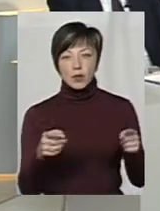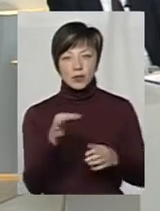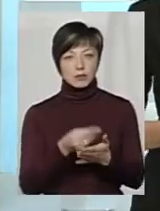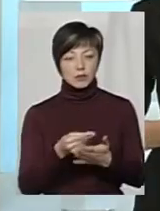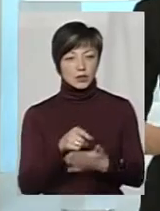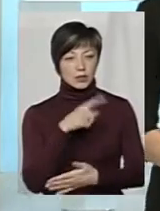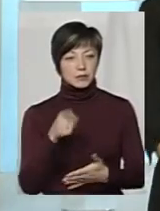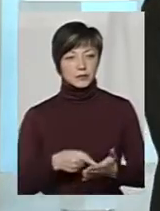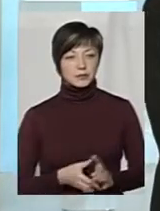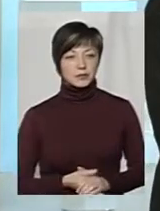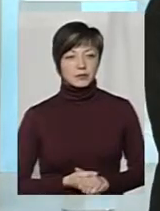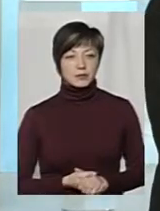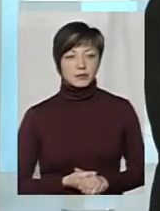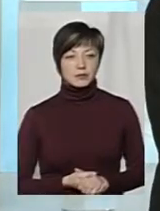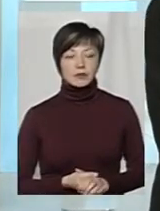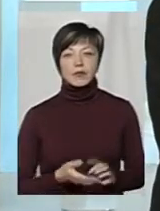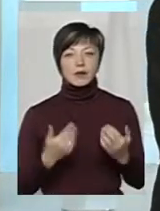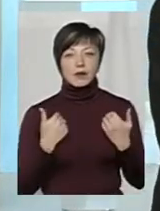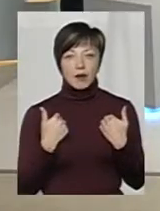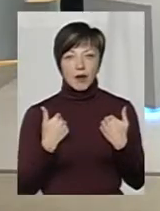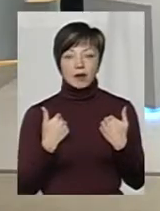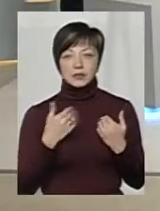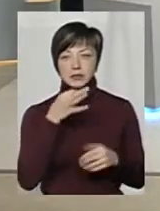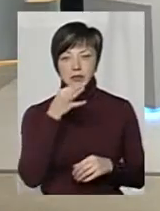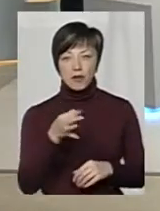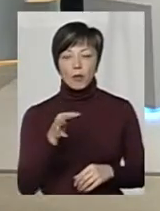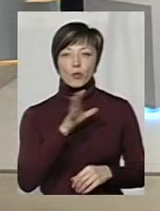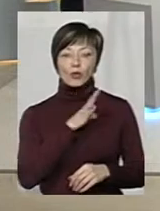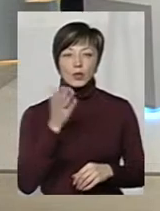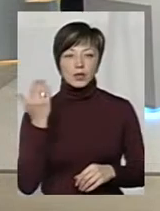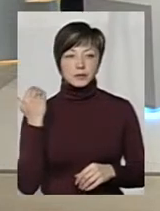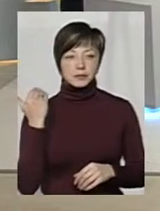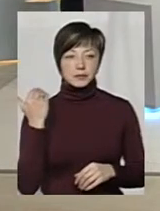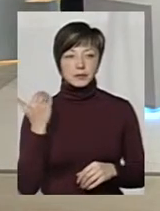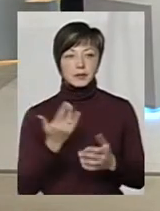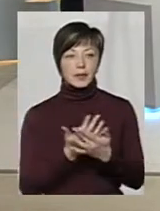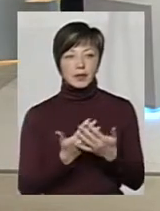бюджет? Ну, я практично майже сказав, що то були